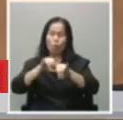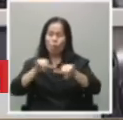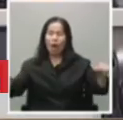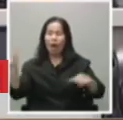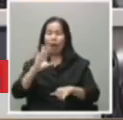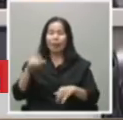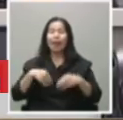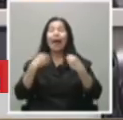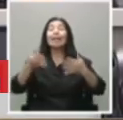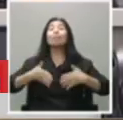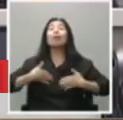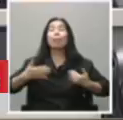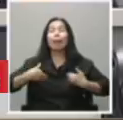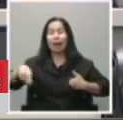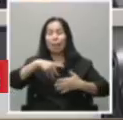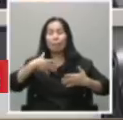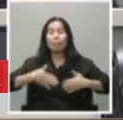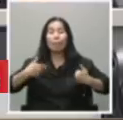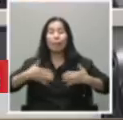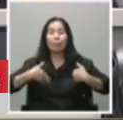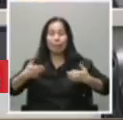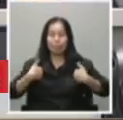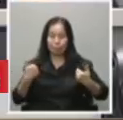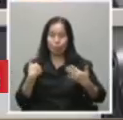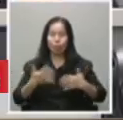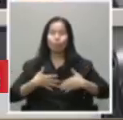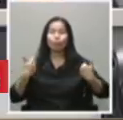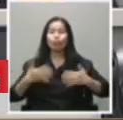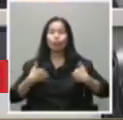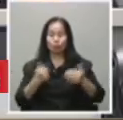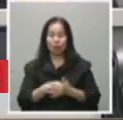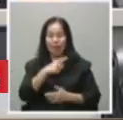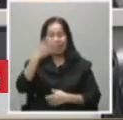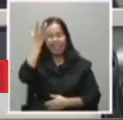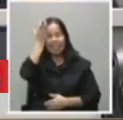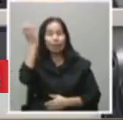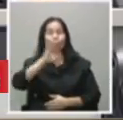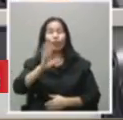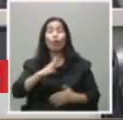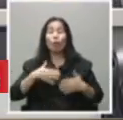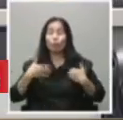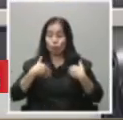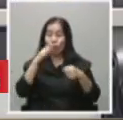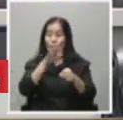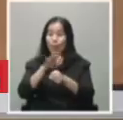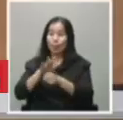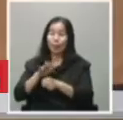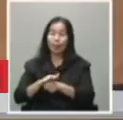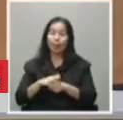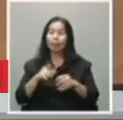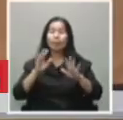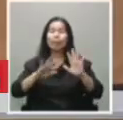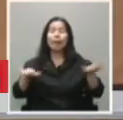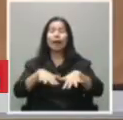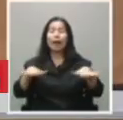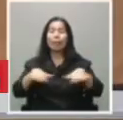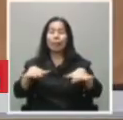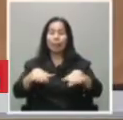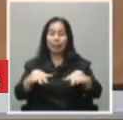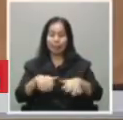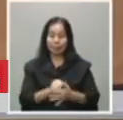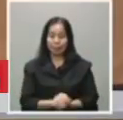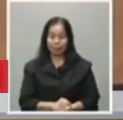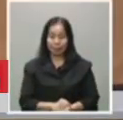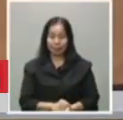ากาศให้สหายแสนมีความสุข ผมก็ไม่อยากให้ที่ประชุมเคร่งเครียดนะครับก็อันนั้นกันไปบ้างเรื่องธรรมดาอย่างดี